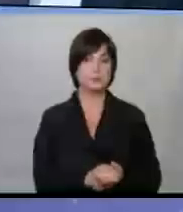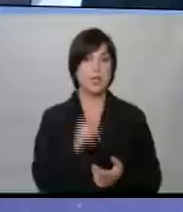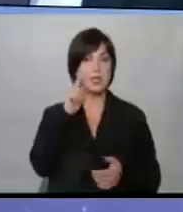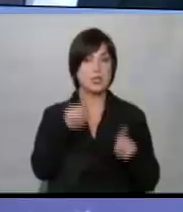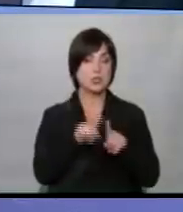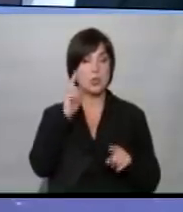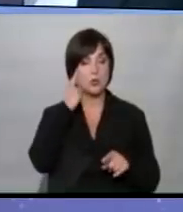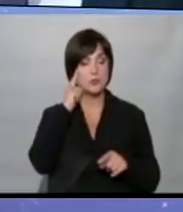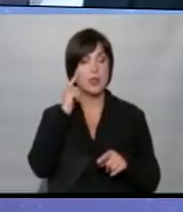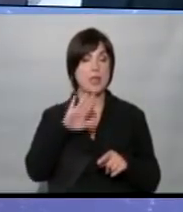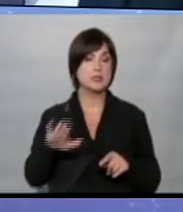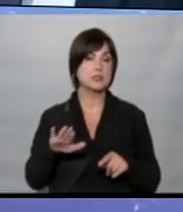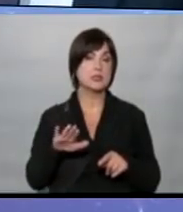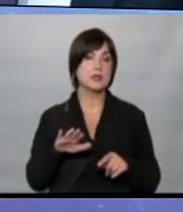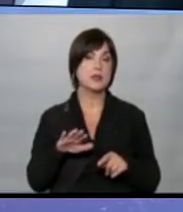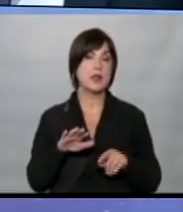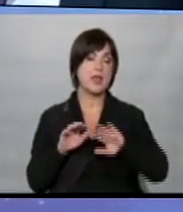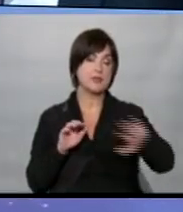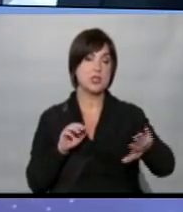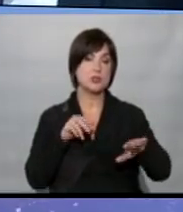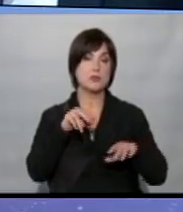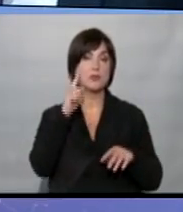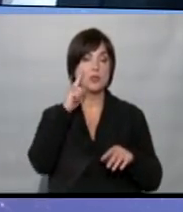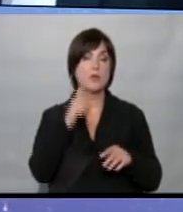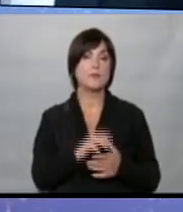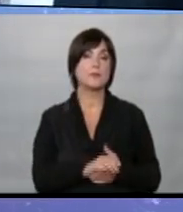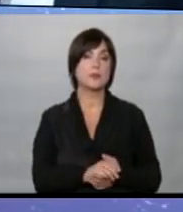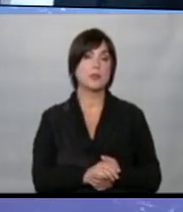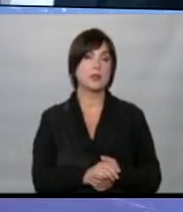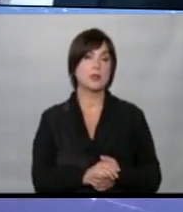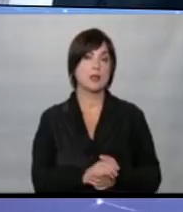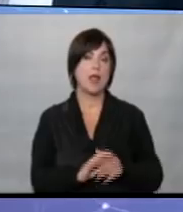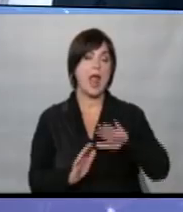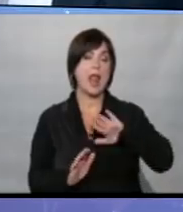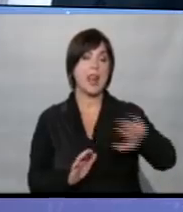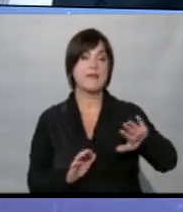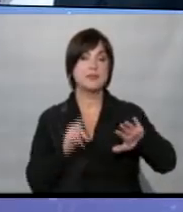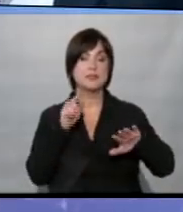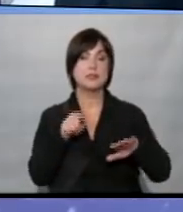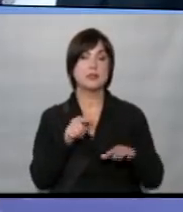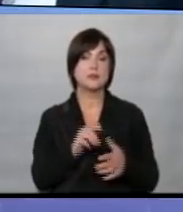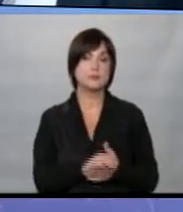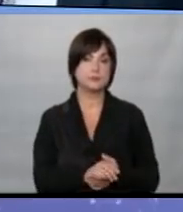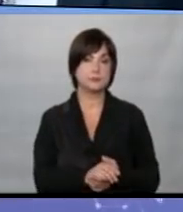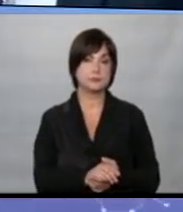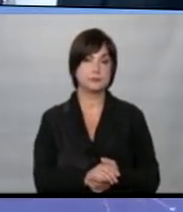за левичарското движење на Апасиев и тоа бойкотирам. Кое движење? Левицата на Апасиев. Кака левица?